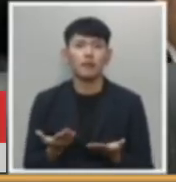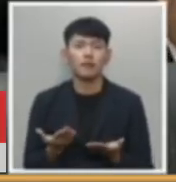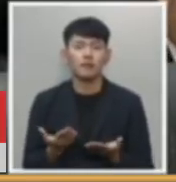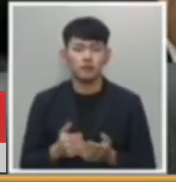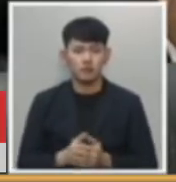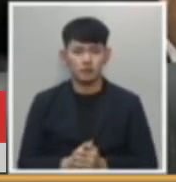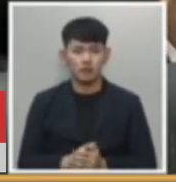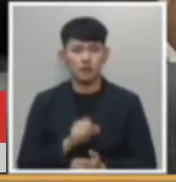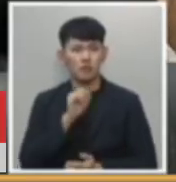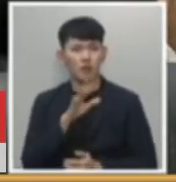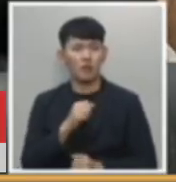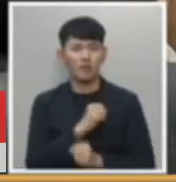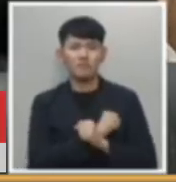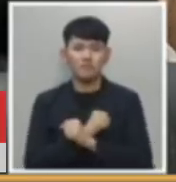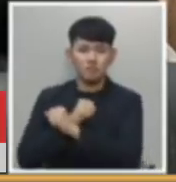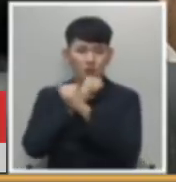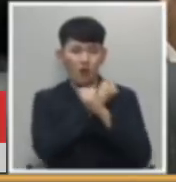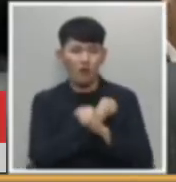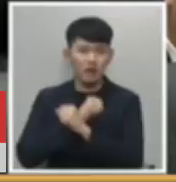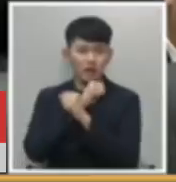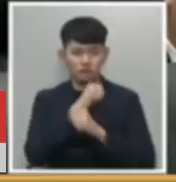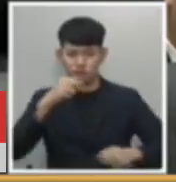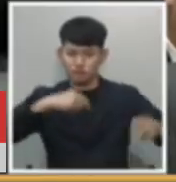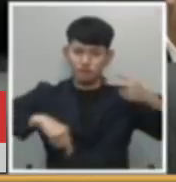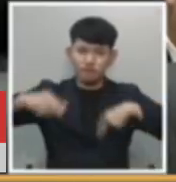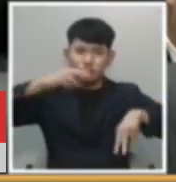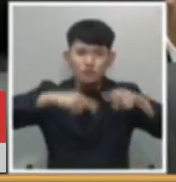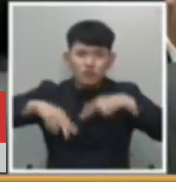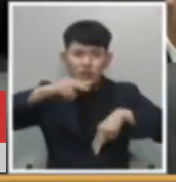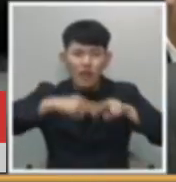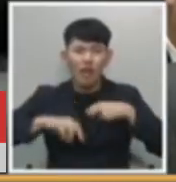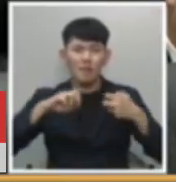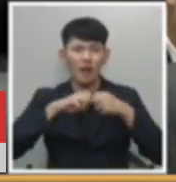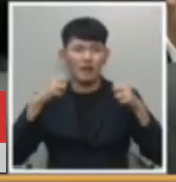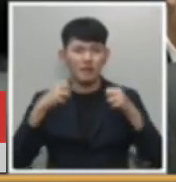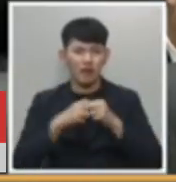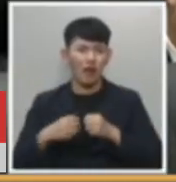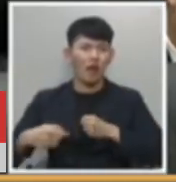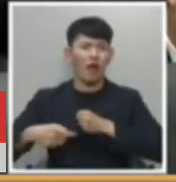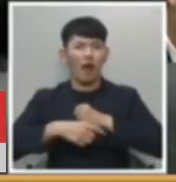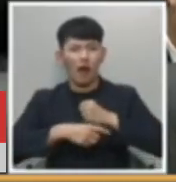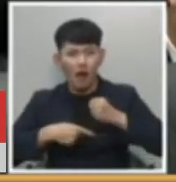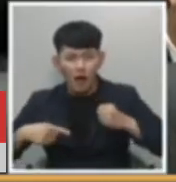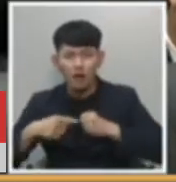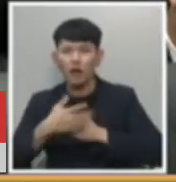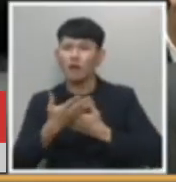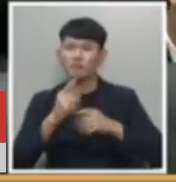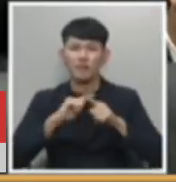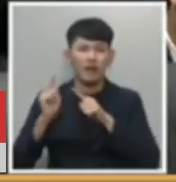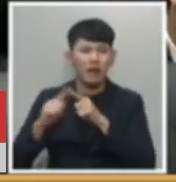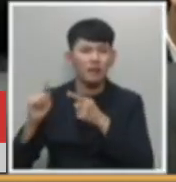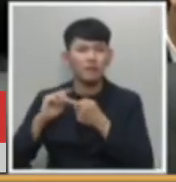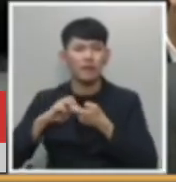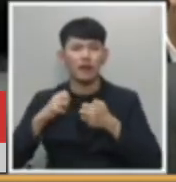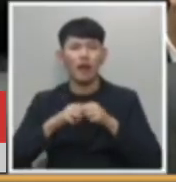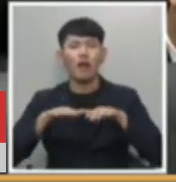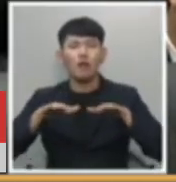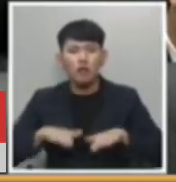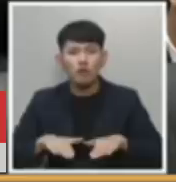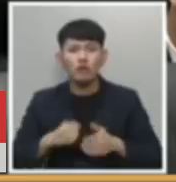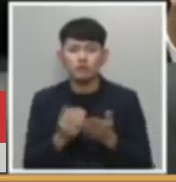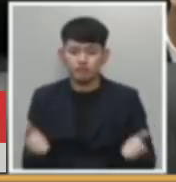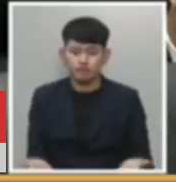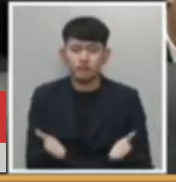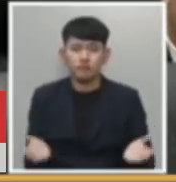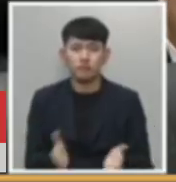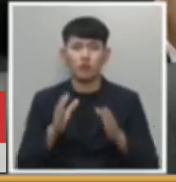บอกว่าเป็นการป้องกันปราบปรามและลดระดับอาชญากรรมขับเคลื่อนนโยบายสำคัญต่างๆของรัฐ